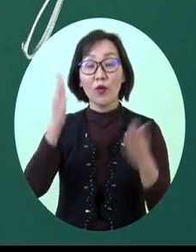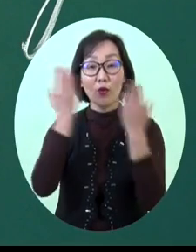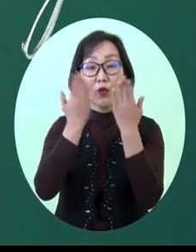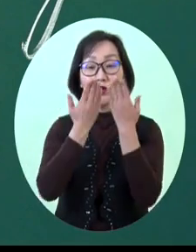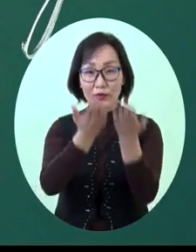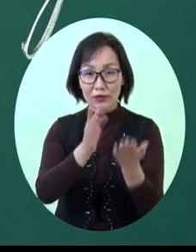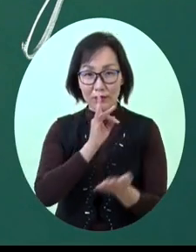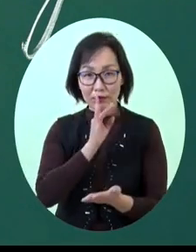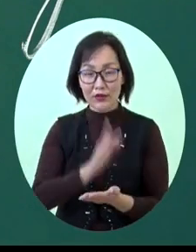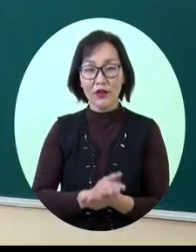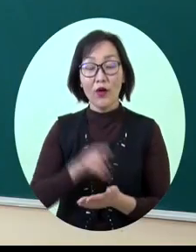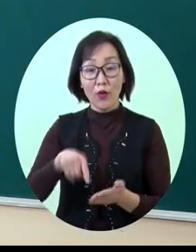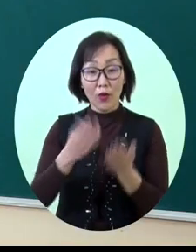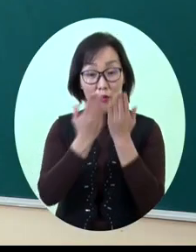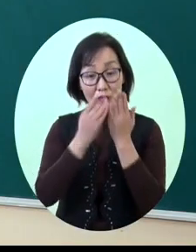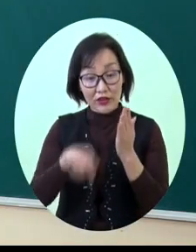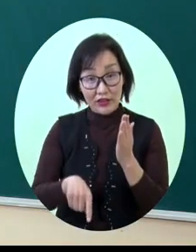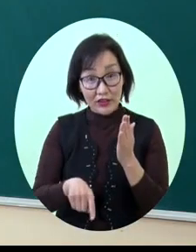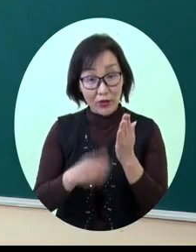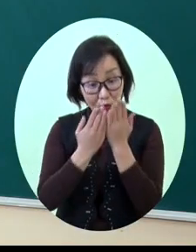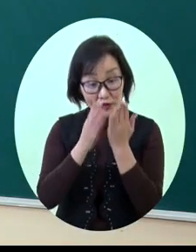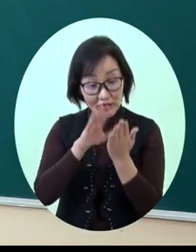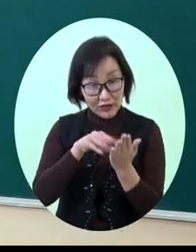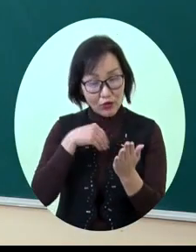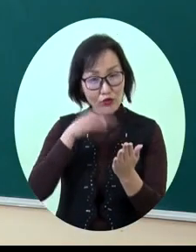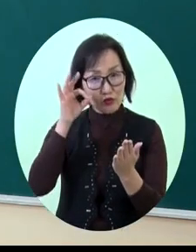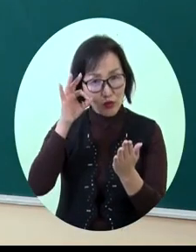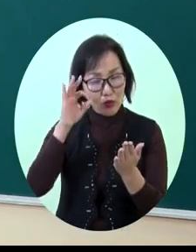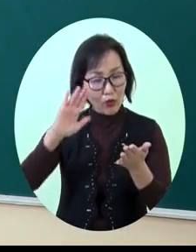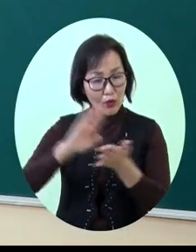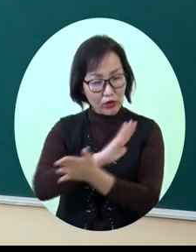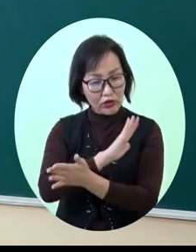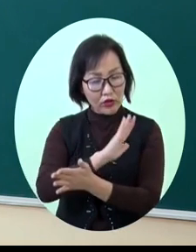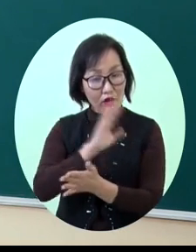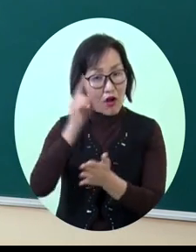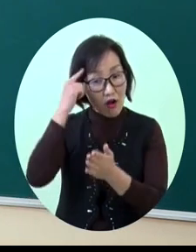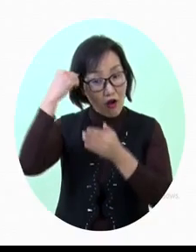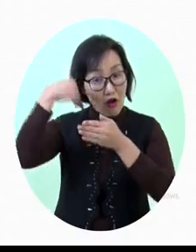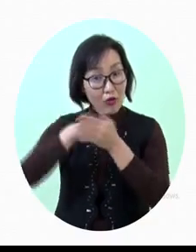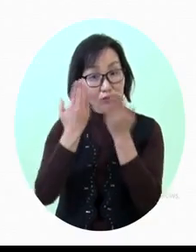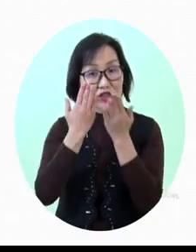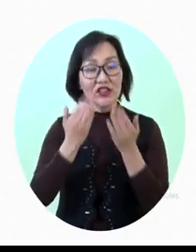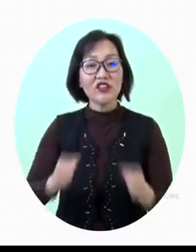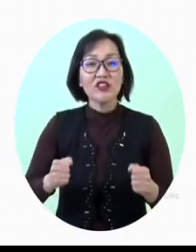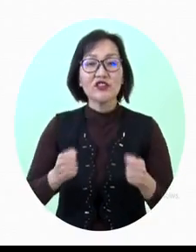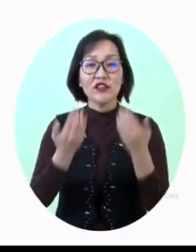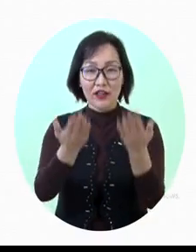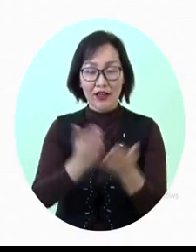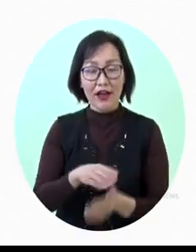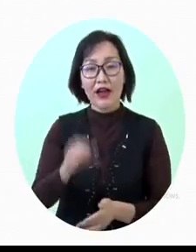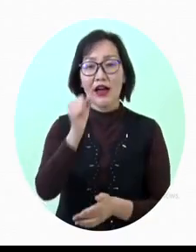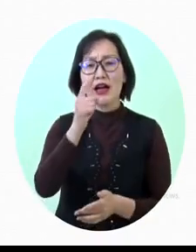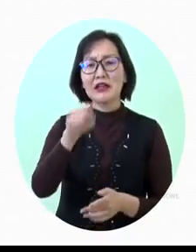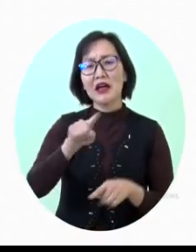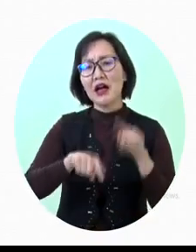Эхээ уншицгаая. За, эхээ уншихдаа зөв, хурдан, ойлгож уншихыг хичээгээрэй. Ахаа, та ямар ном